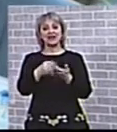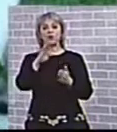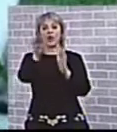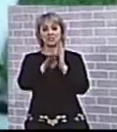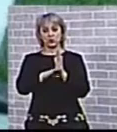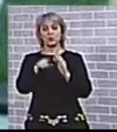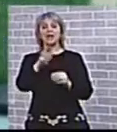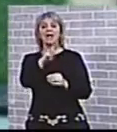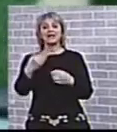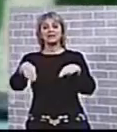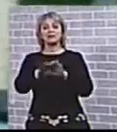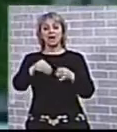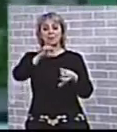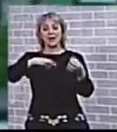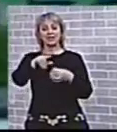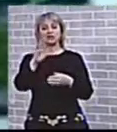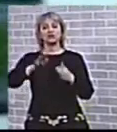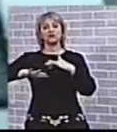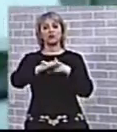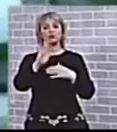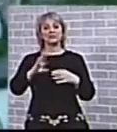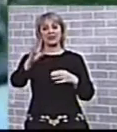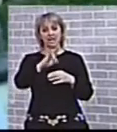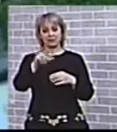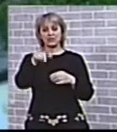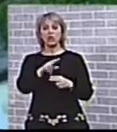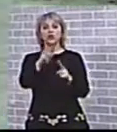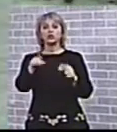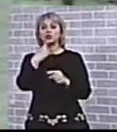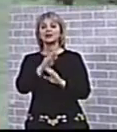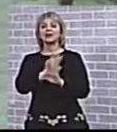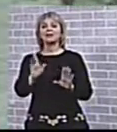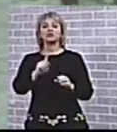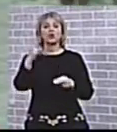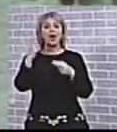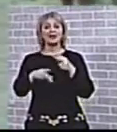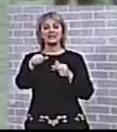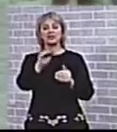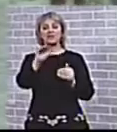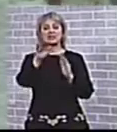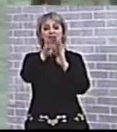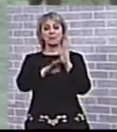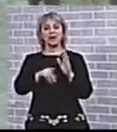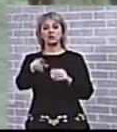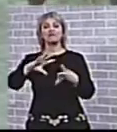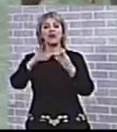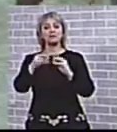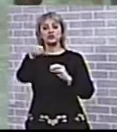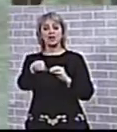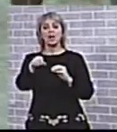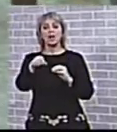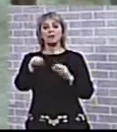категорию. Таким, как на макете, двор станет уже в ноябре. Никто не говорит, что с окончанием федеральной программы вообще